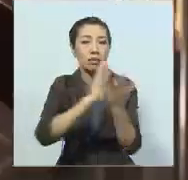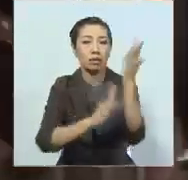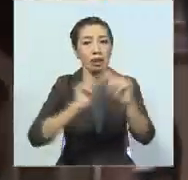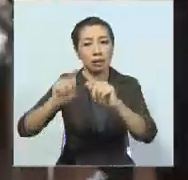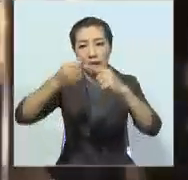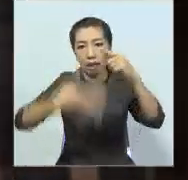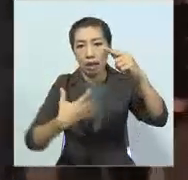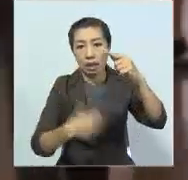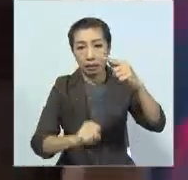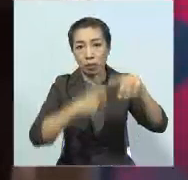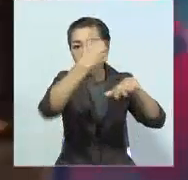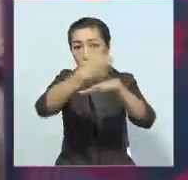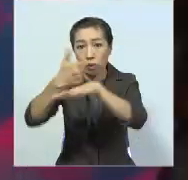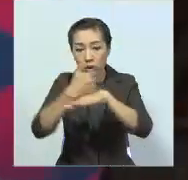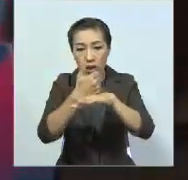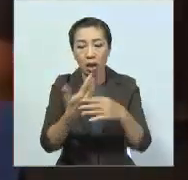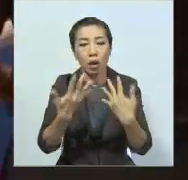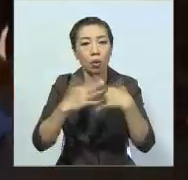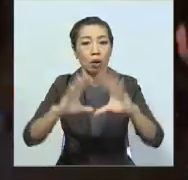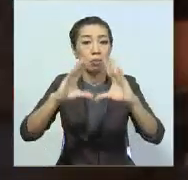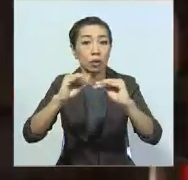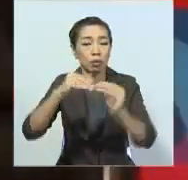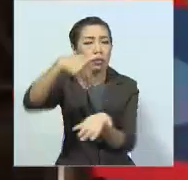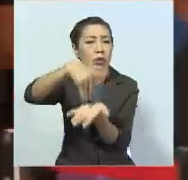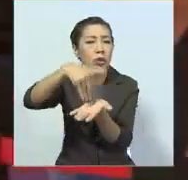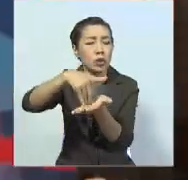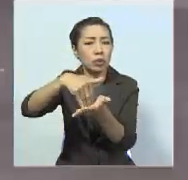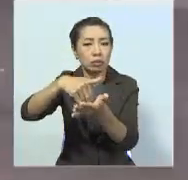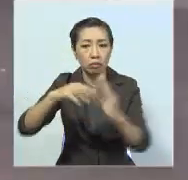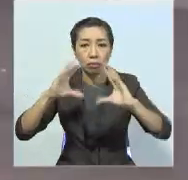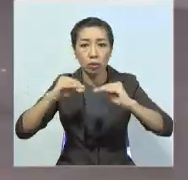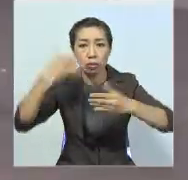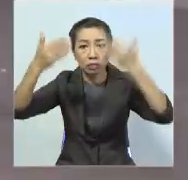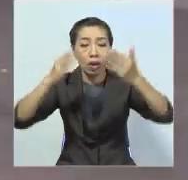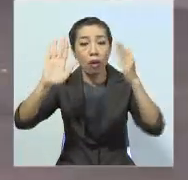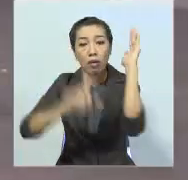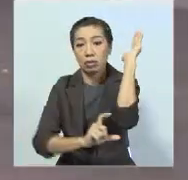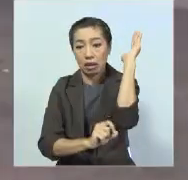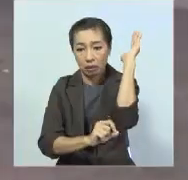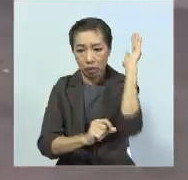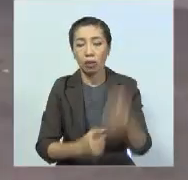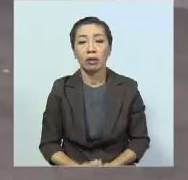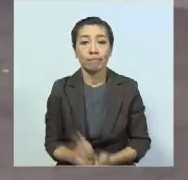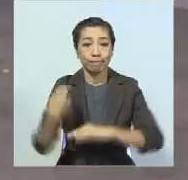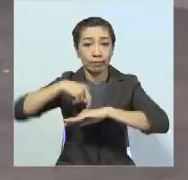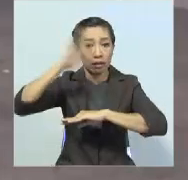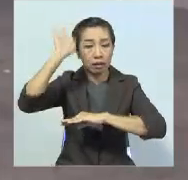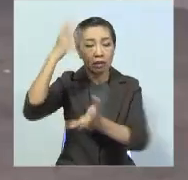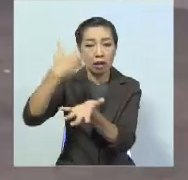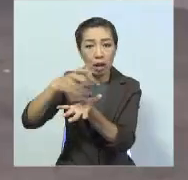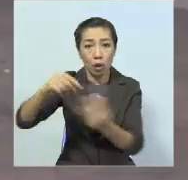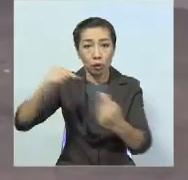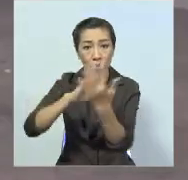ศสมาชิกอาเซียนที่ศูนย์การประชุมและนิทรรศการซันเทคประเทศสิงคโปร์พร้อมกล่าวในที่ประชุมแสด